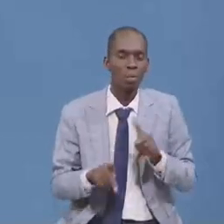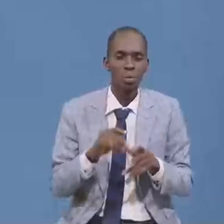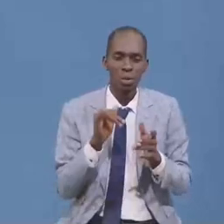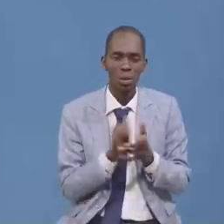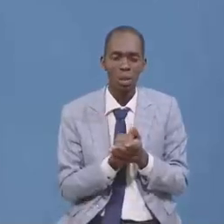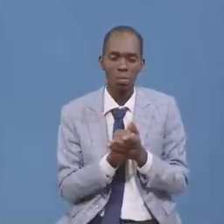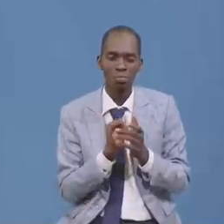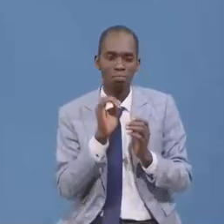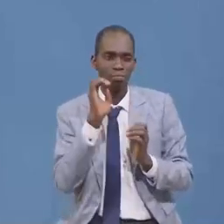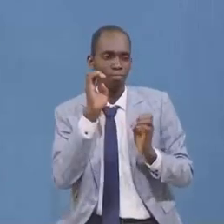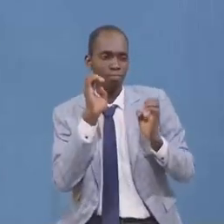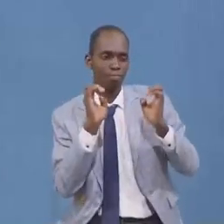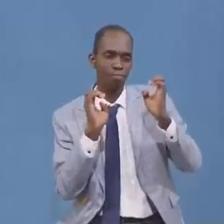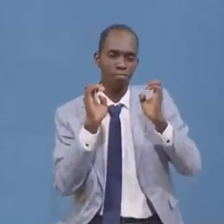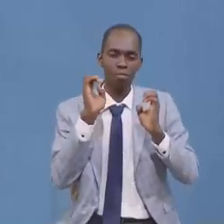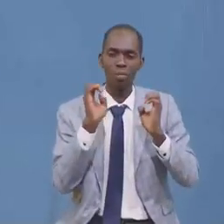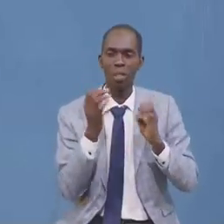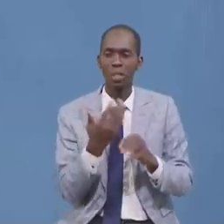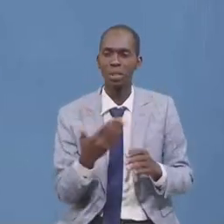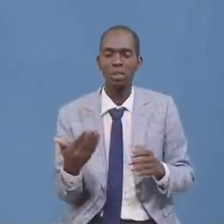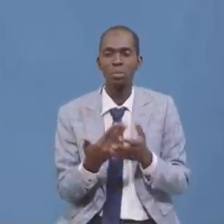Ceux qui évaluent avant d'agir.